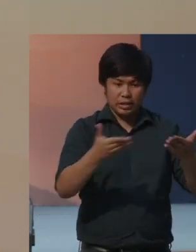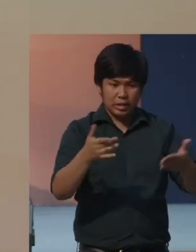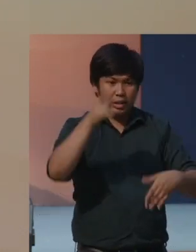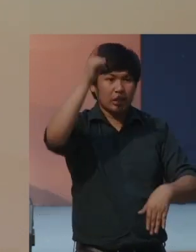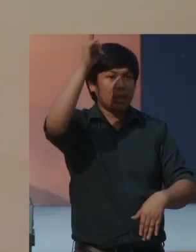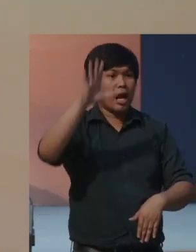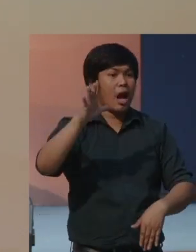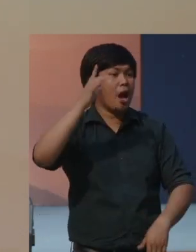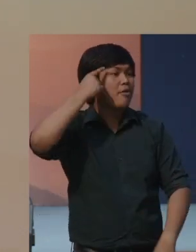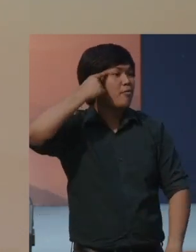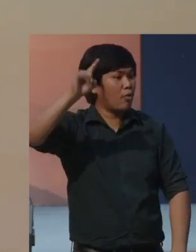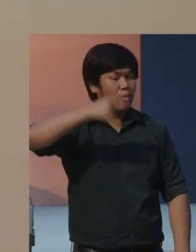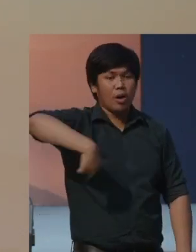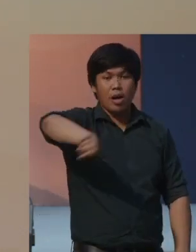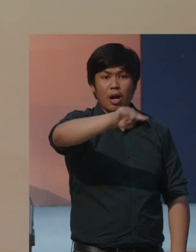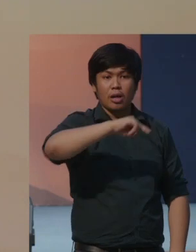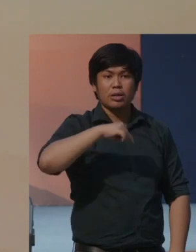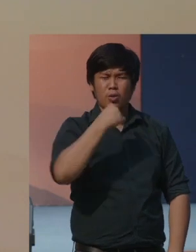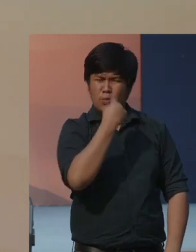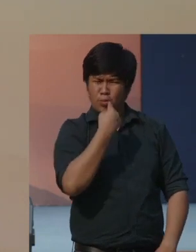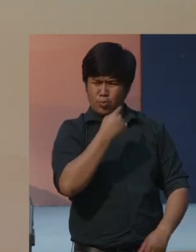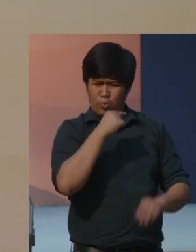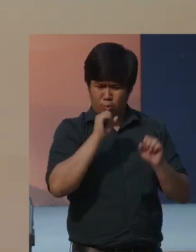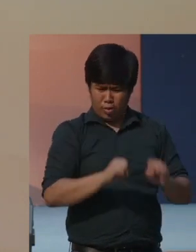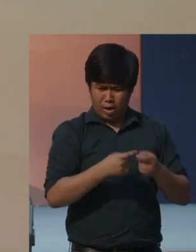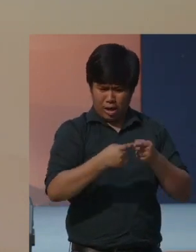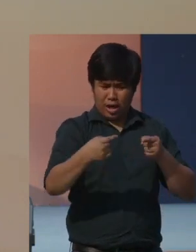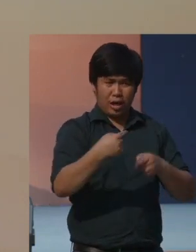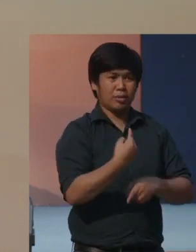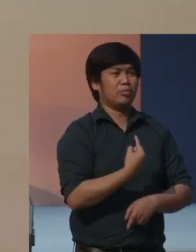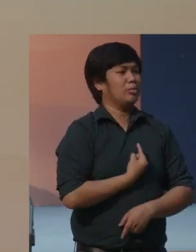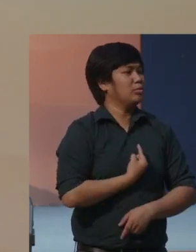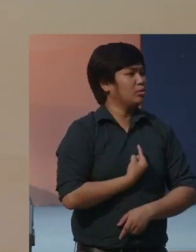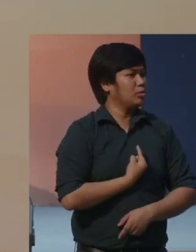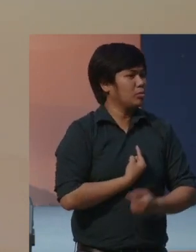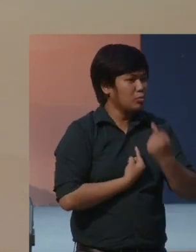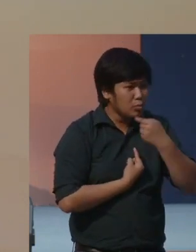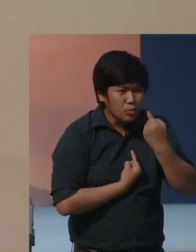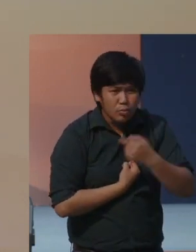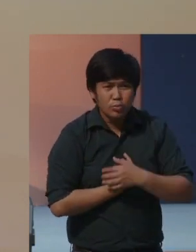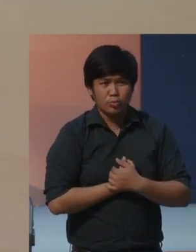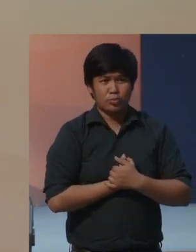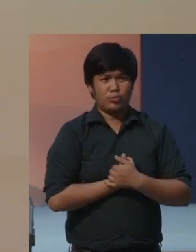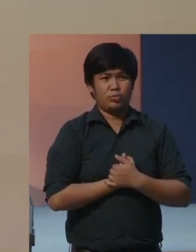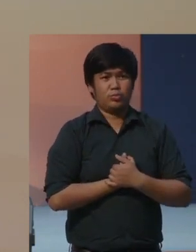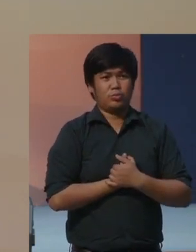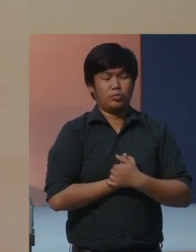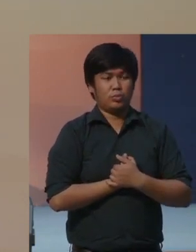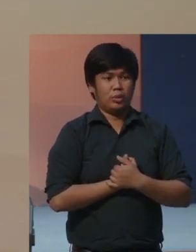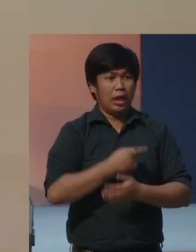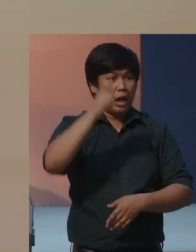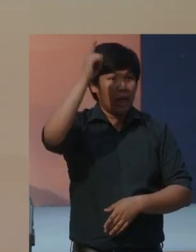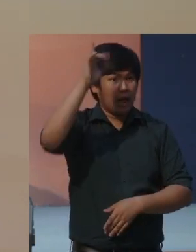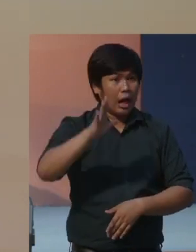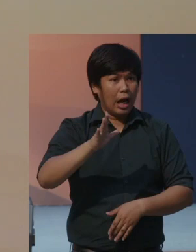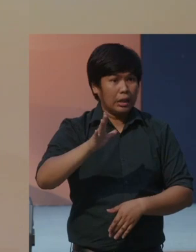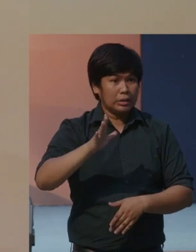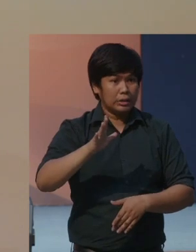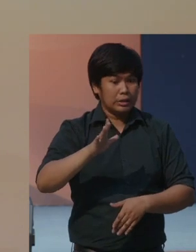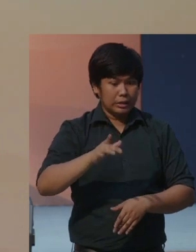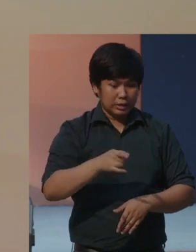for us, who can be against us? He who did not spare His own